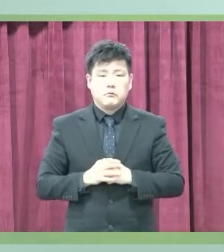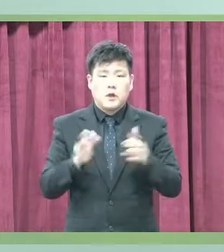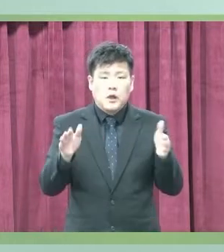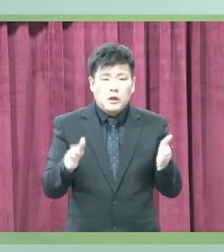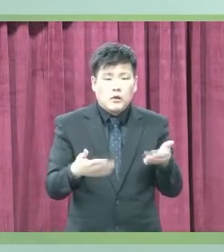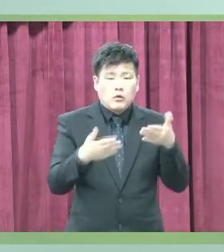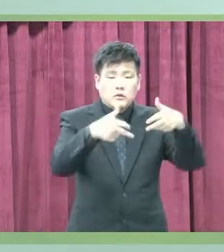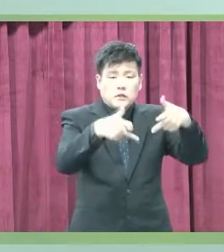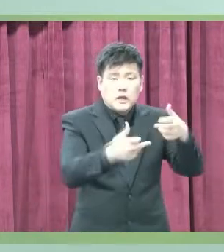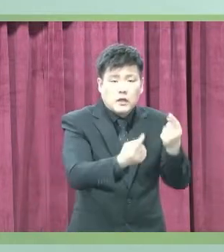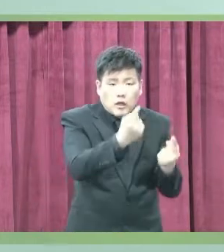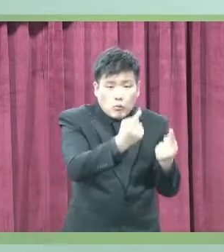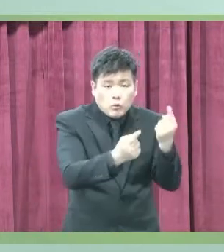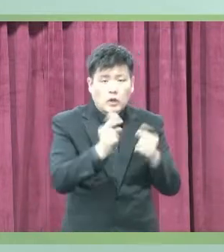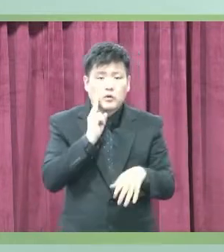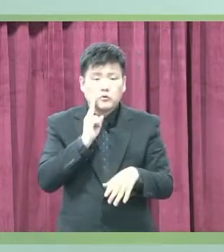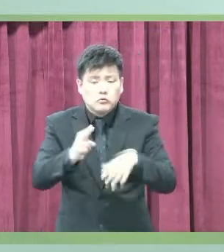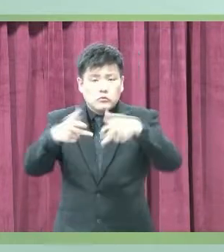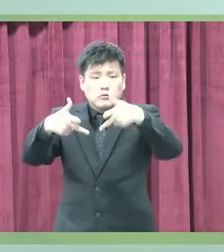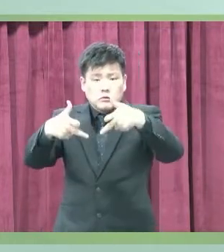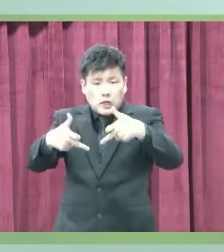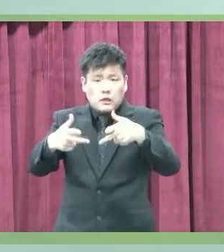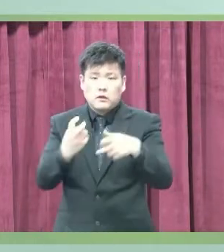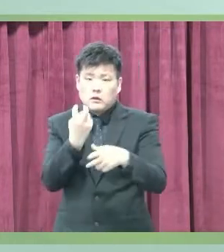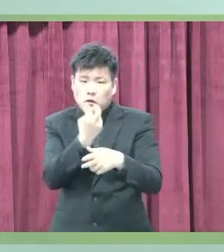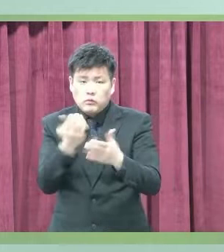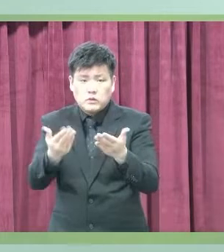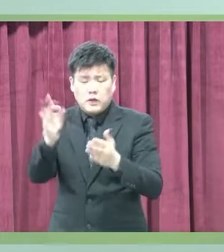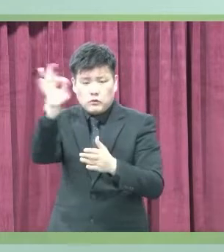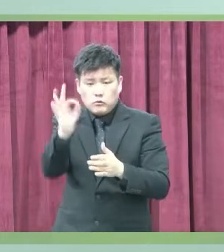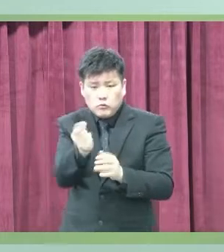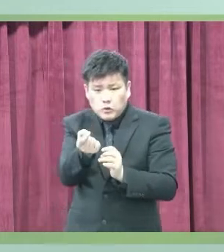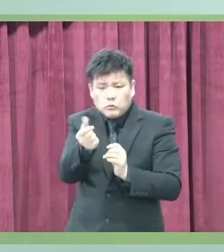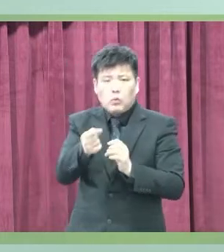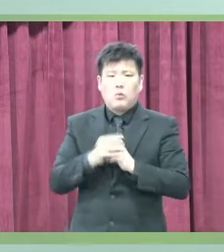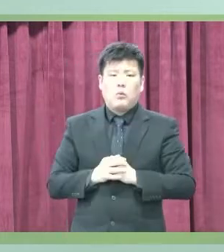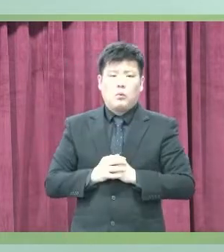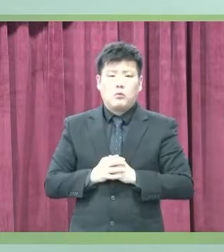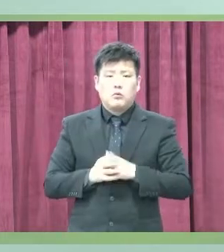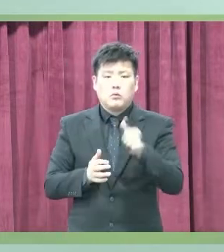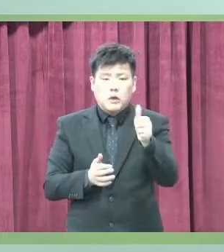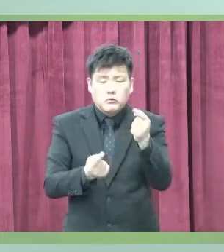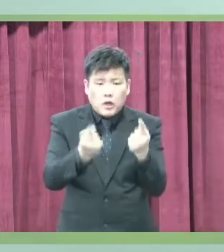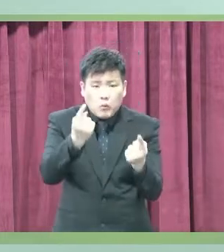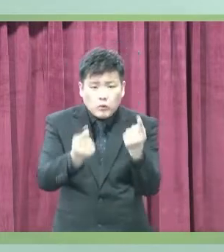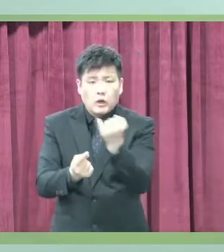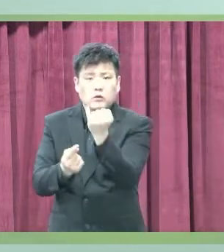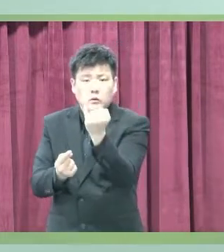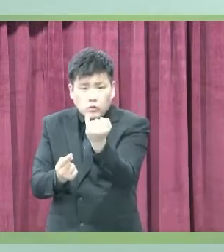경증보다는 중증에서의 수검률이 더 낮게 보이고 중경증 모두 남성보단 여성의 수검률이 낮습니다.